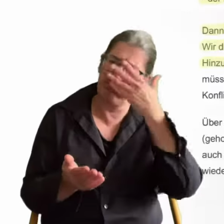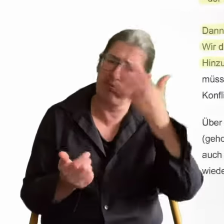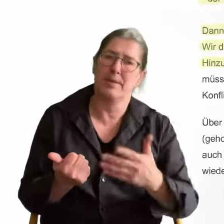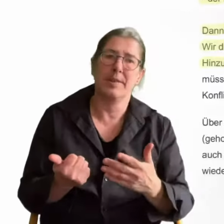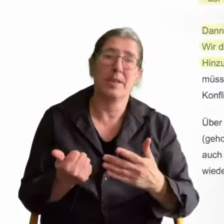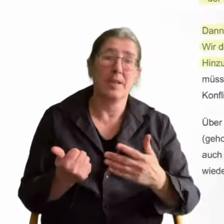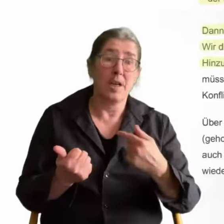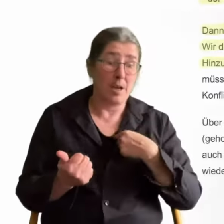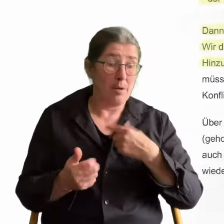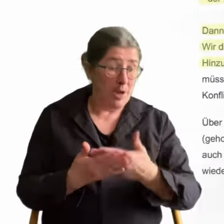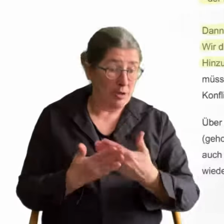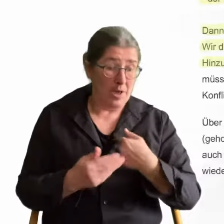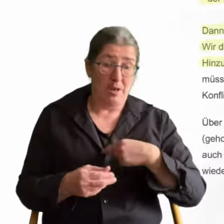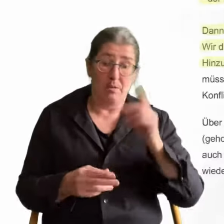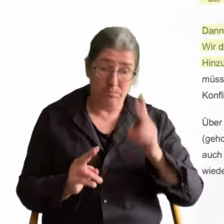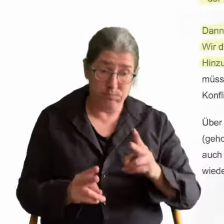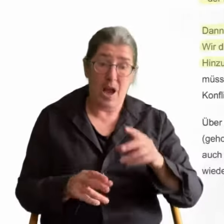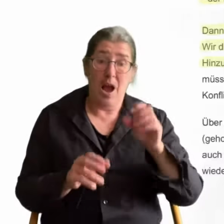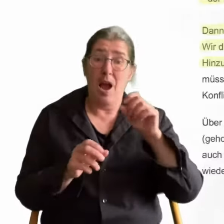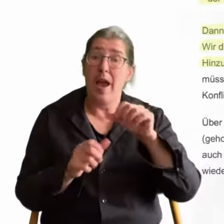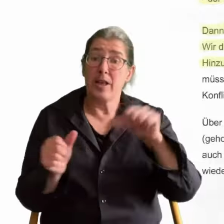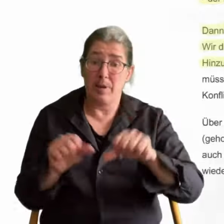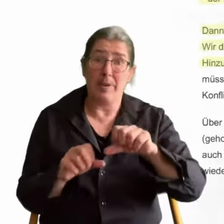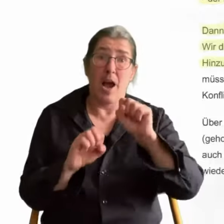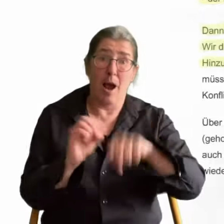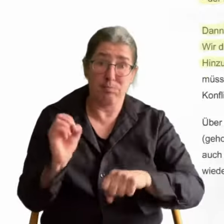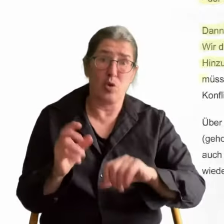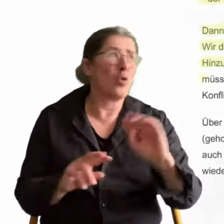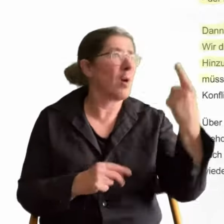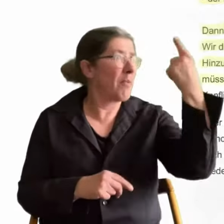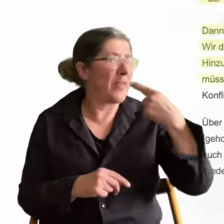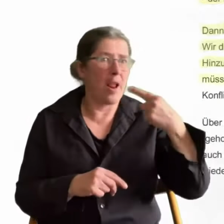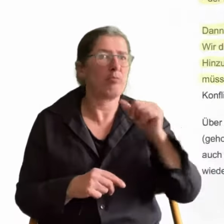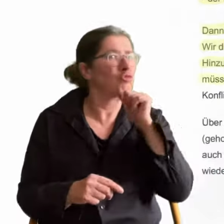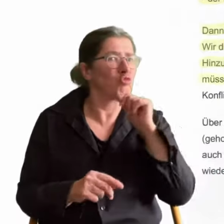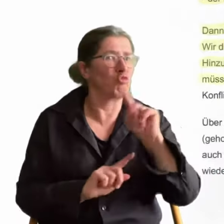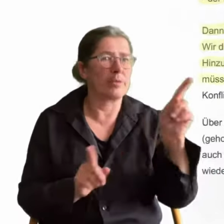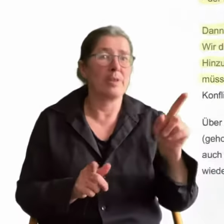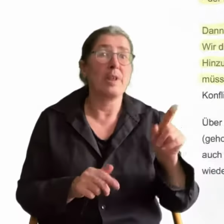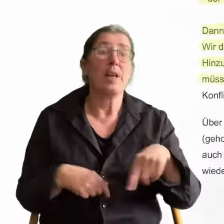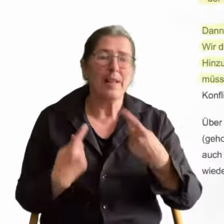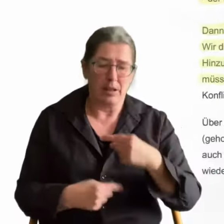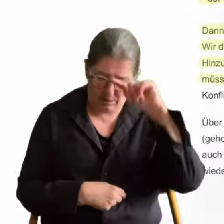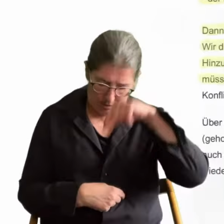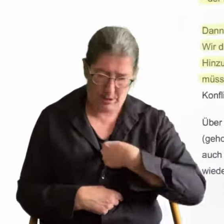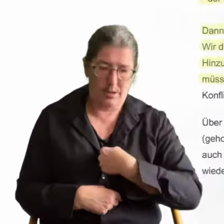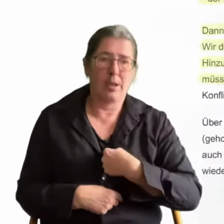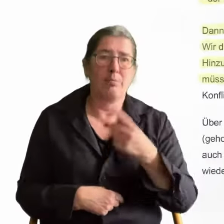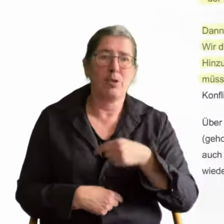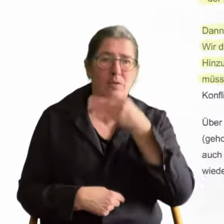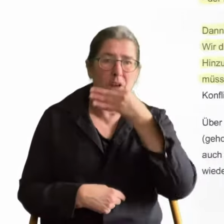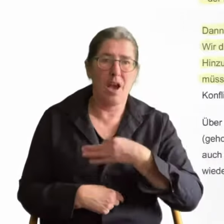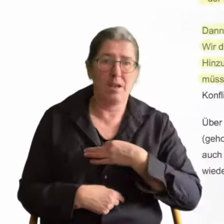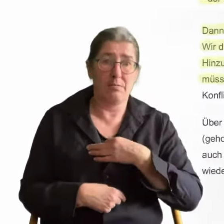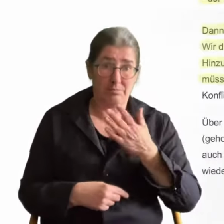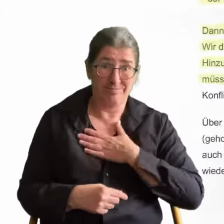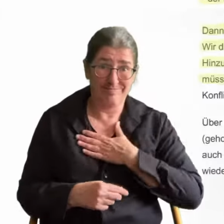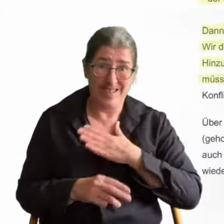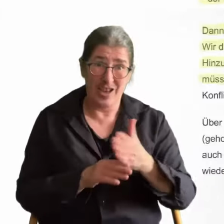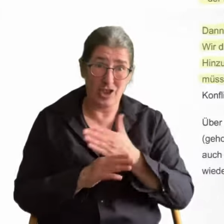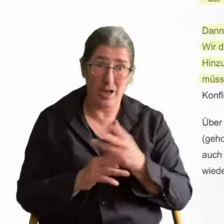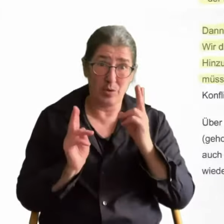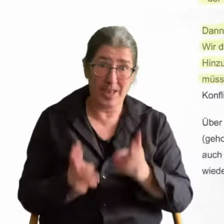experiment ab oder ich führe den befehl nicht aus dann müssen wir uns fragen ob unsere entscheidung richtig war und das ist eine ganz schwere